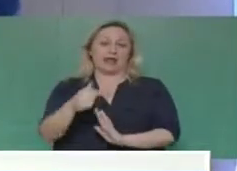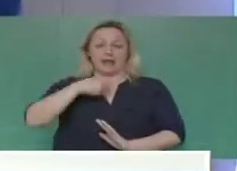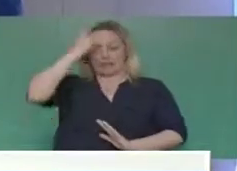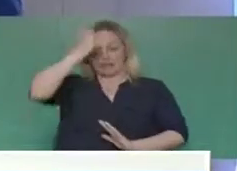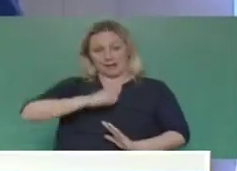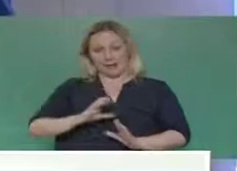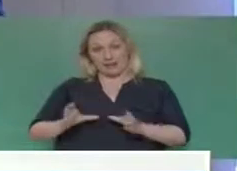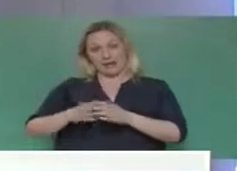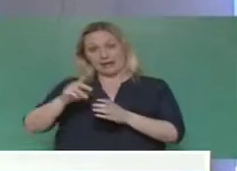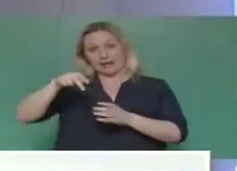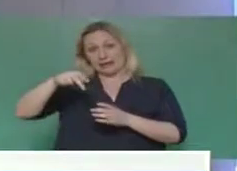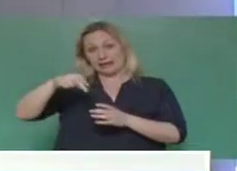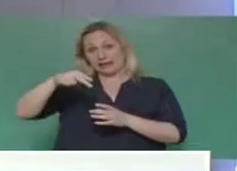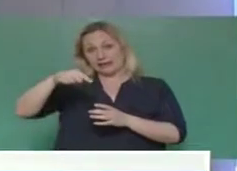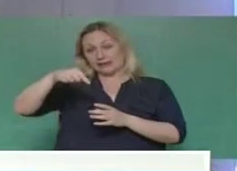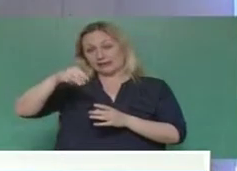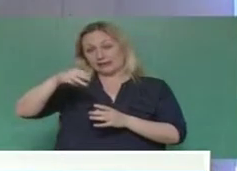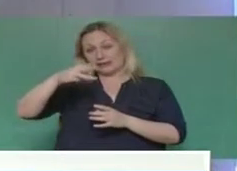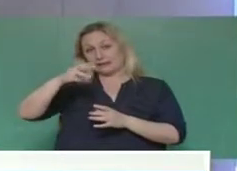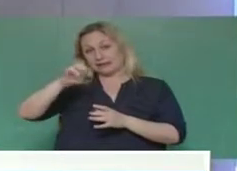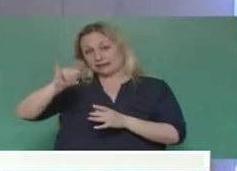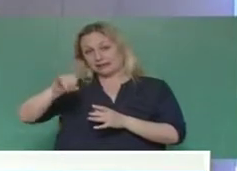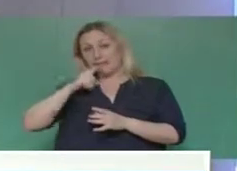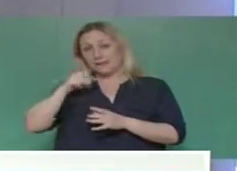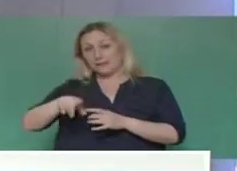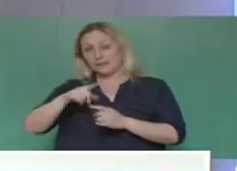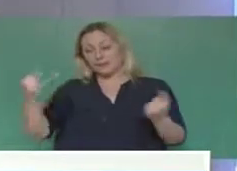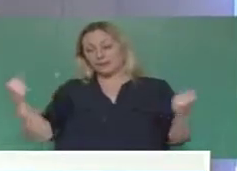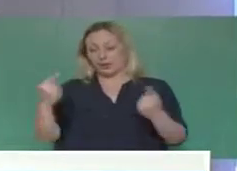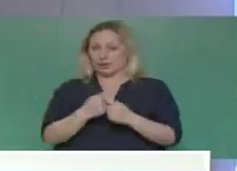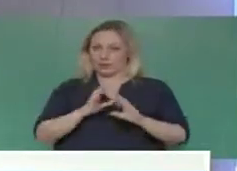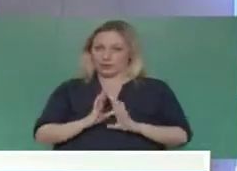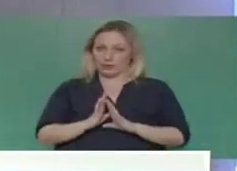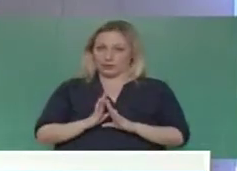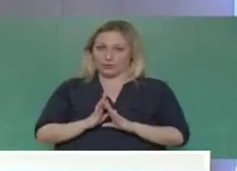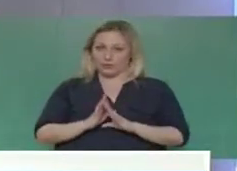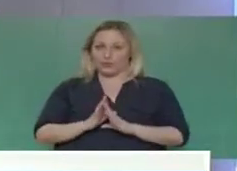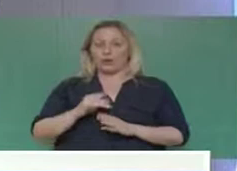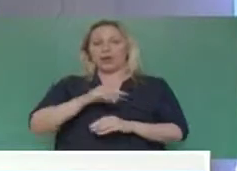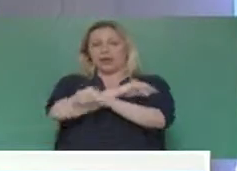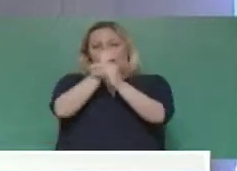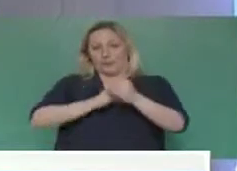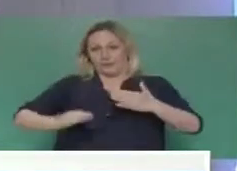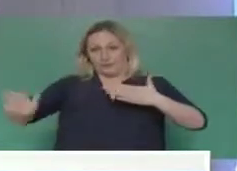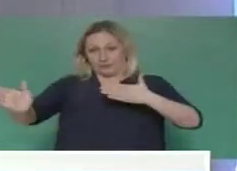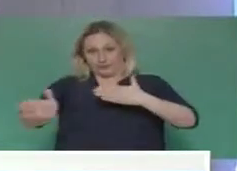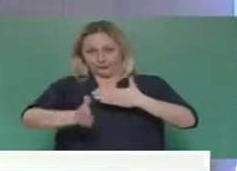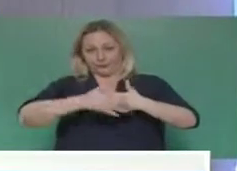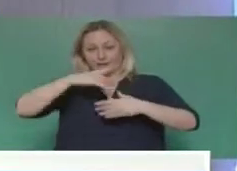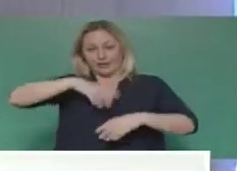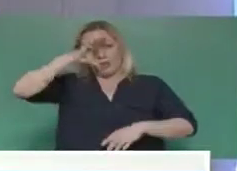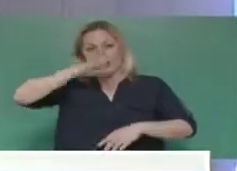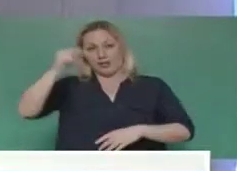τους εντάξει ισχύει ακριβώς το αντίθετο. Έτσι. Κλείνω λοιπόν και λέω ότι υπάρχουν μεγάλα